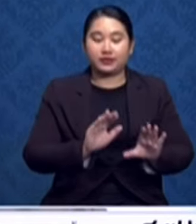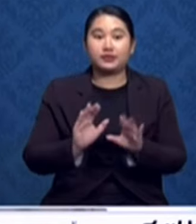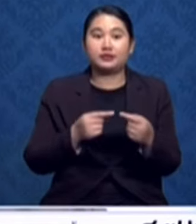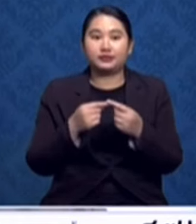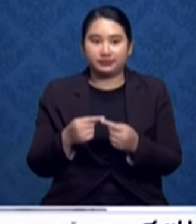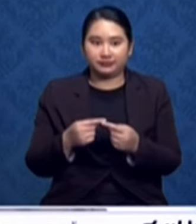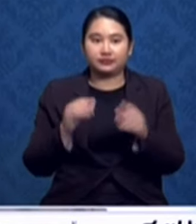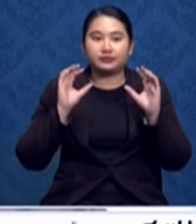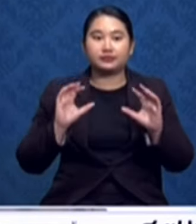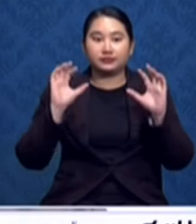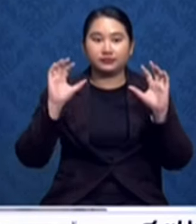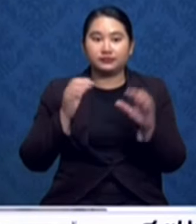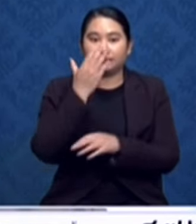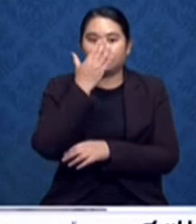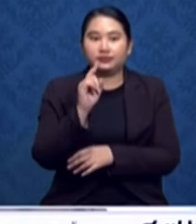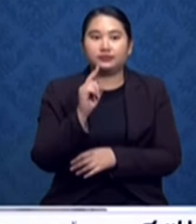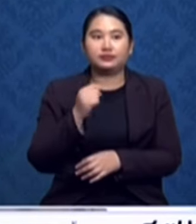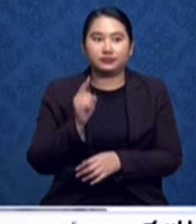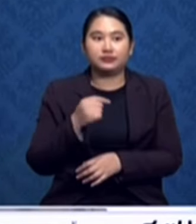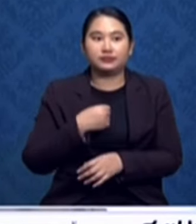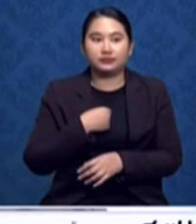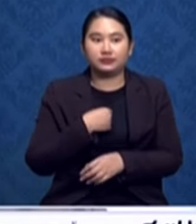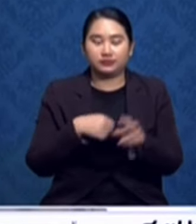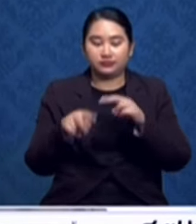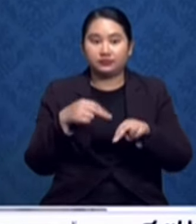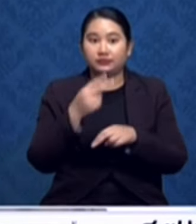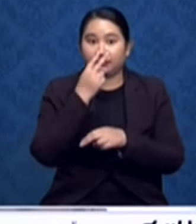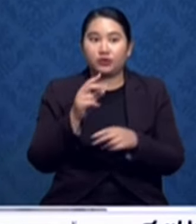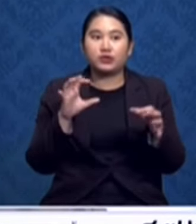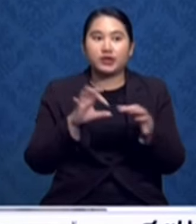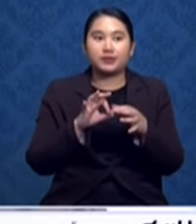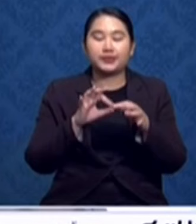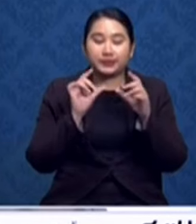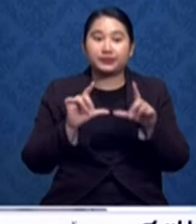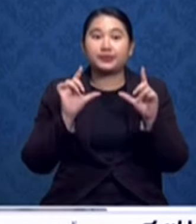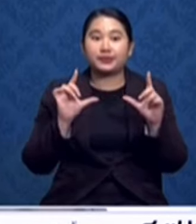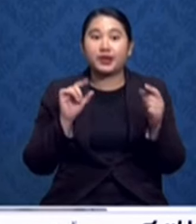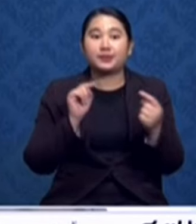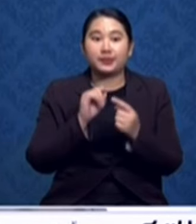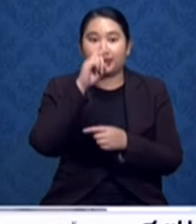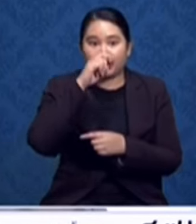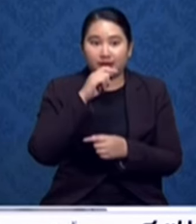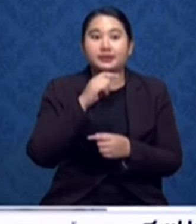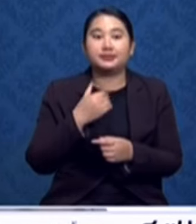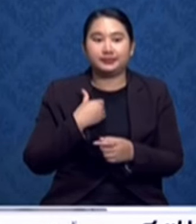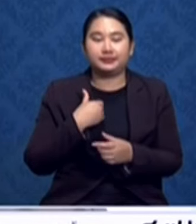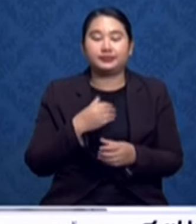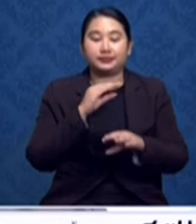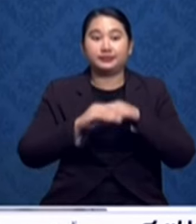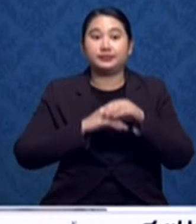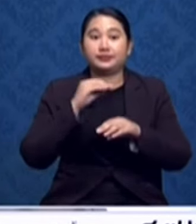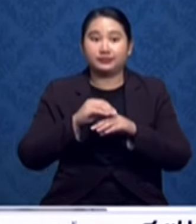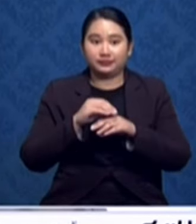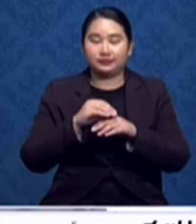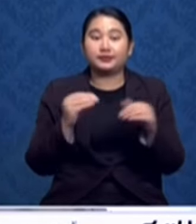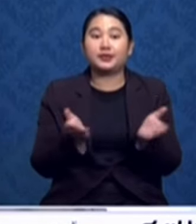ไปยังรัฐบาลนะครับเพราะว่าจริงๆแล้วผมเองก็ตามเรื่องของซอฟต์พาวเวอร์อยู่หลายอันครับแล้วผมเห็นว่าจริงๆแล้วมีหลายโครงการที่เ